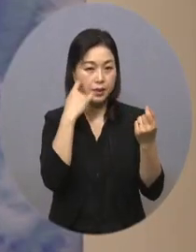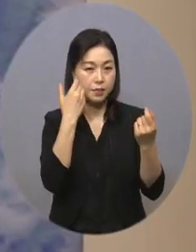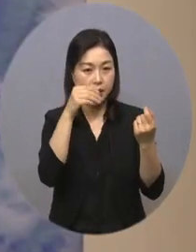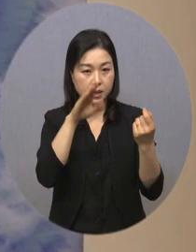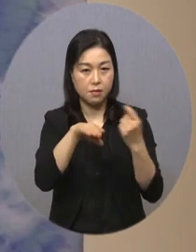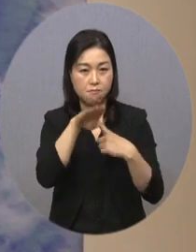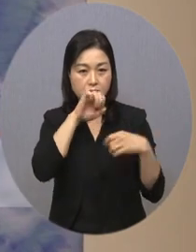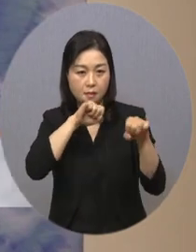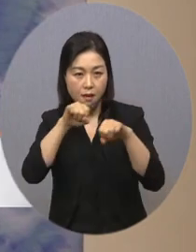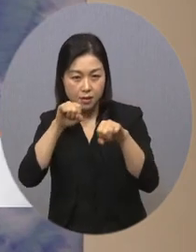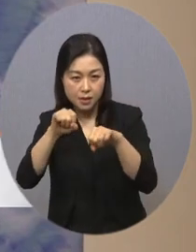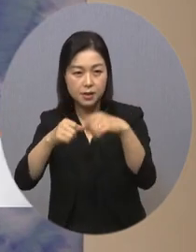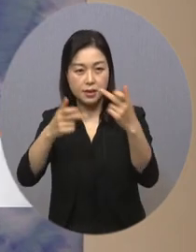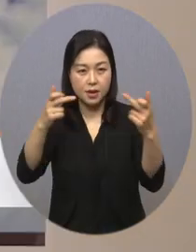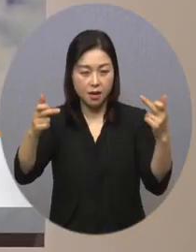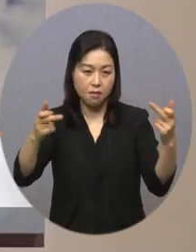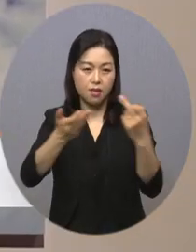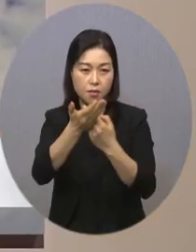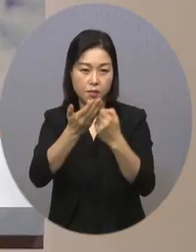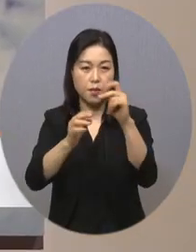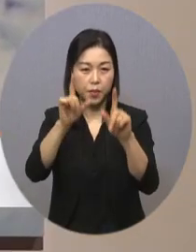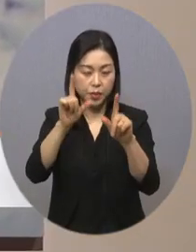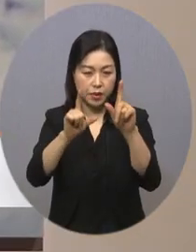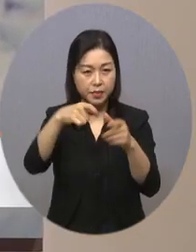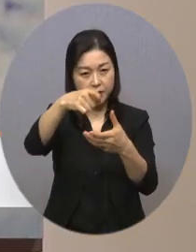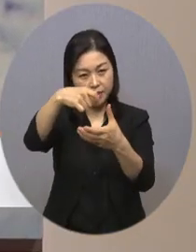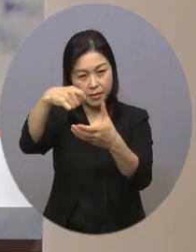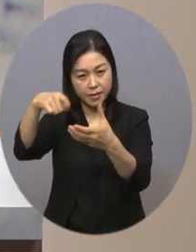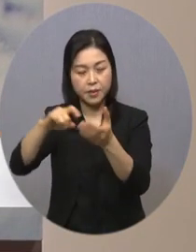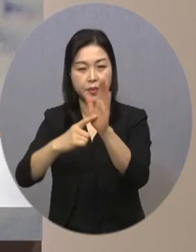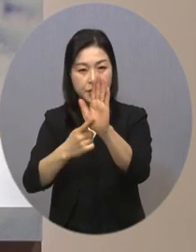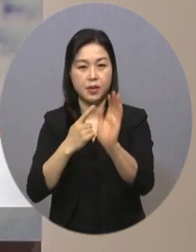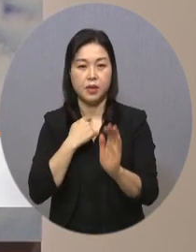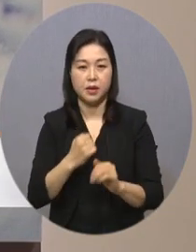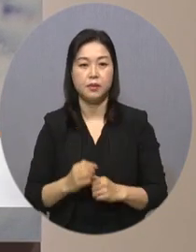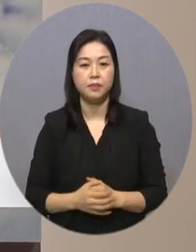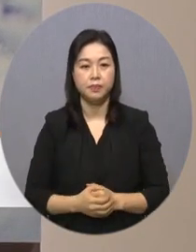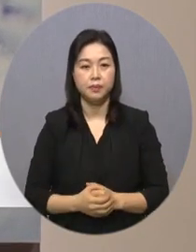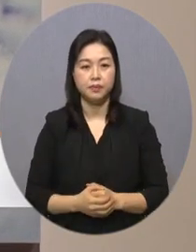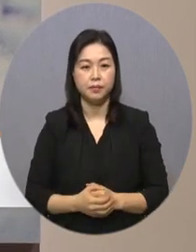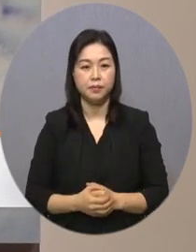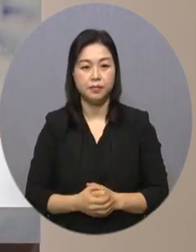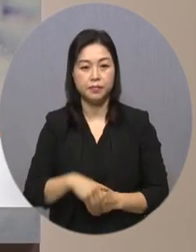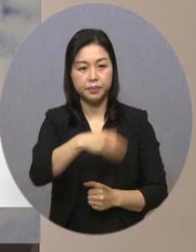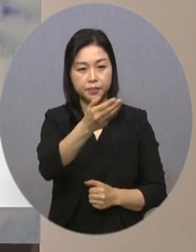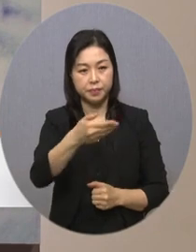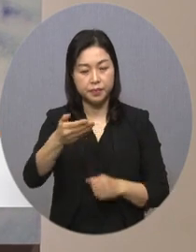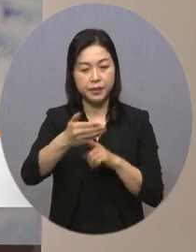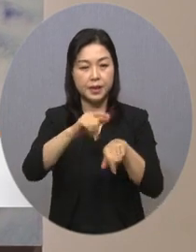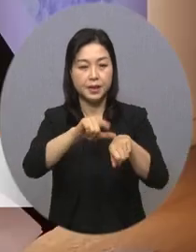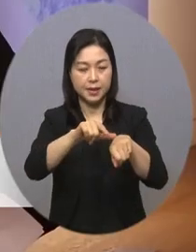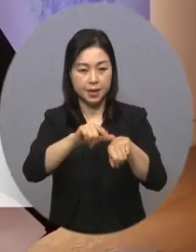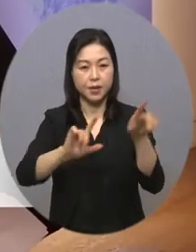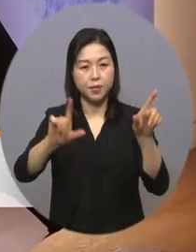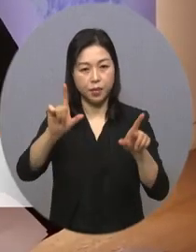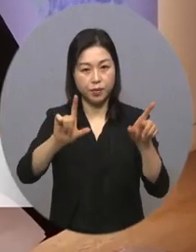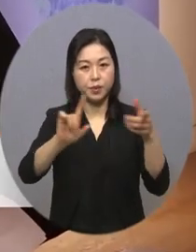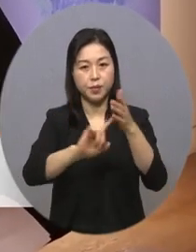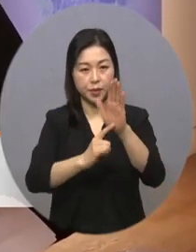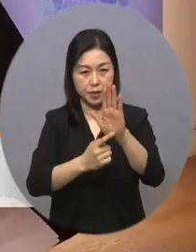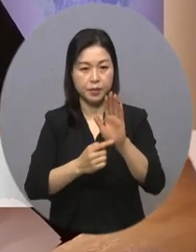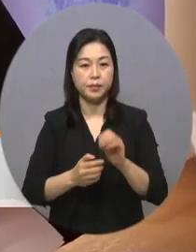살아 움직이는 자연의 역동성을 드로잉으로 표현하고 유유히 흘러가는 시간의 풍경을